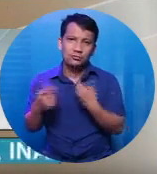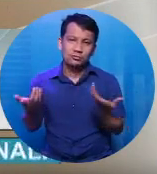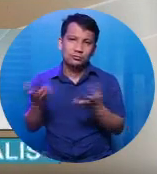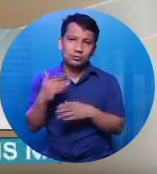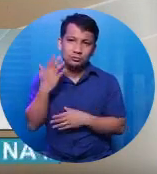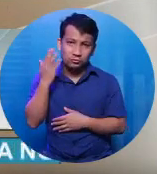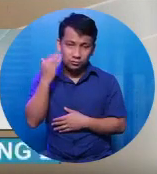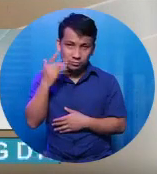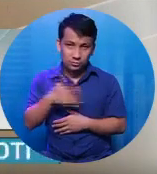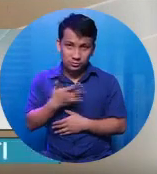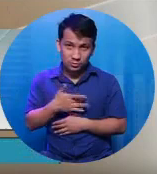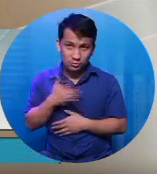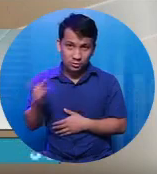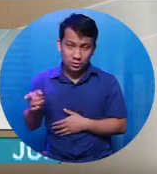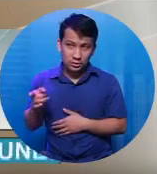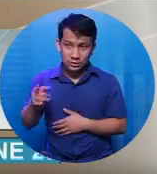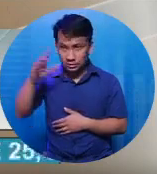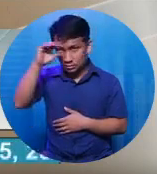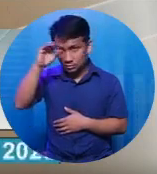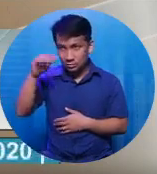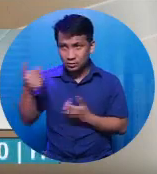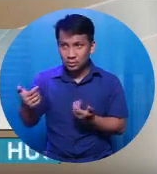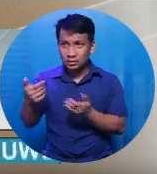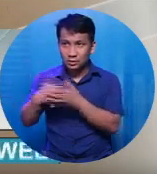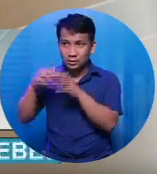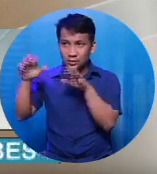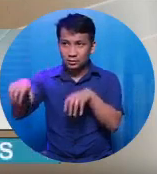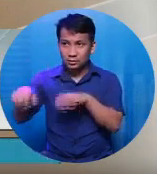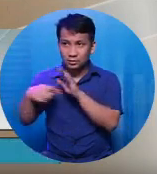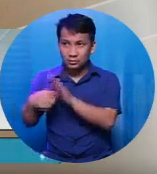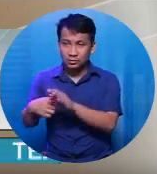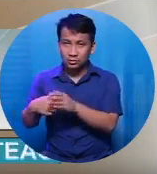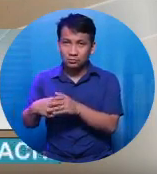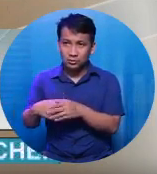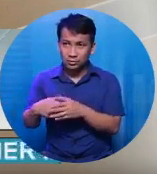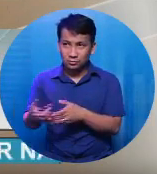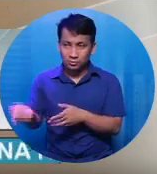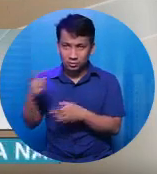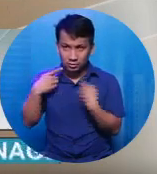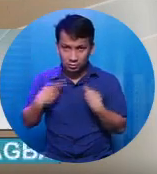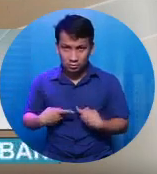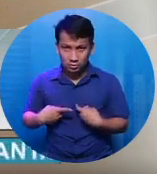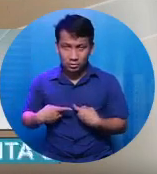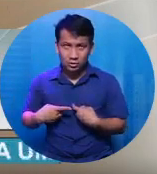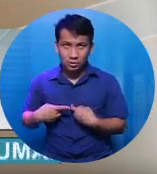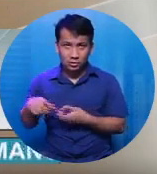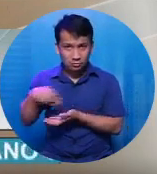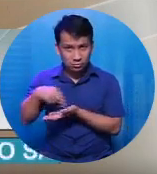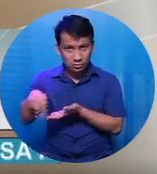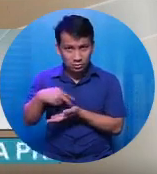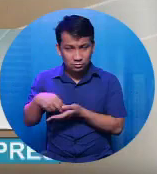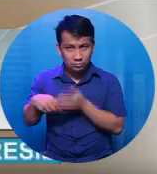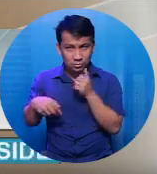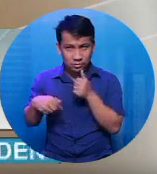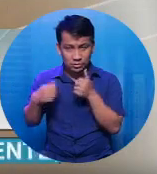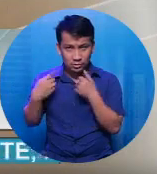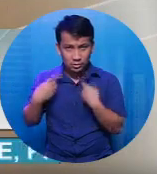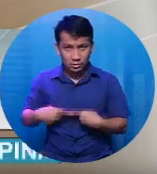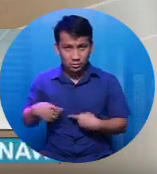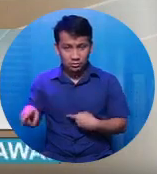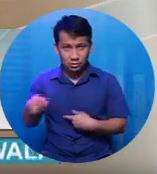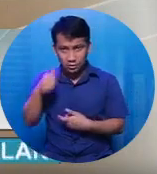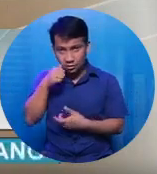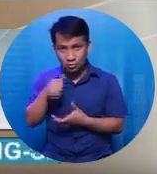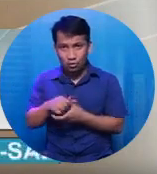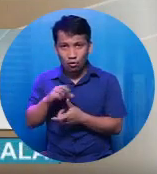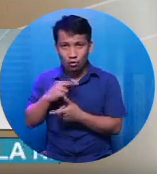reaction mo kung halimbawa merong isang lalaki dyan na kapitbahay po ninyo, suot-suot nung lalaking yun, ang damit ni Mrs. Or